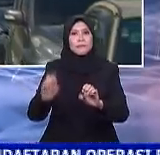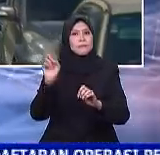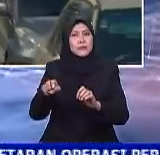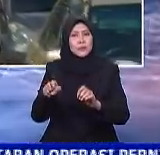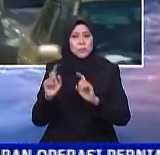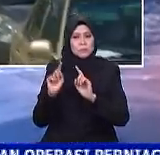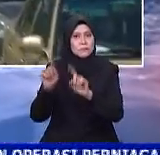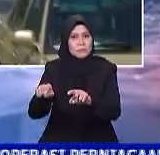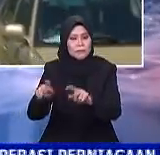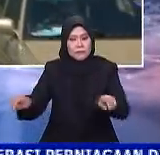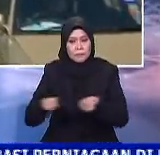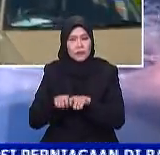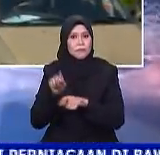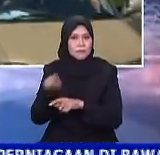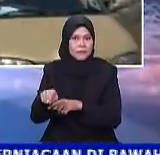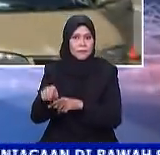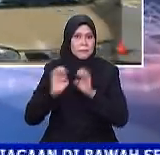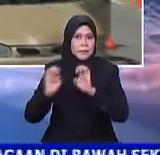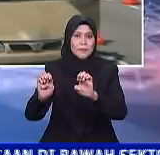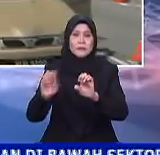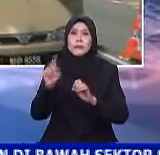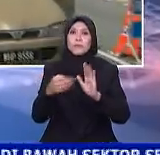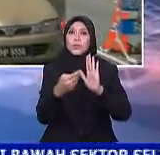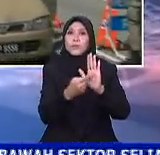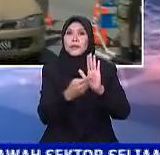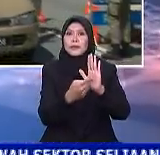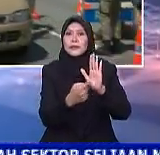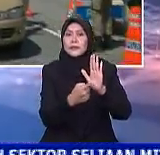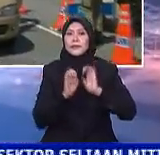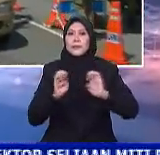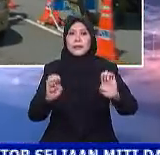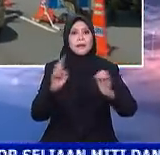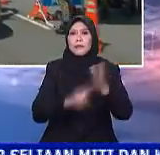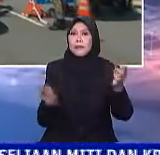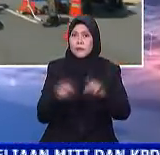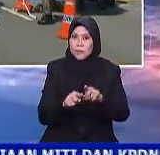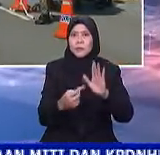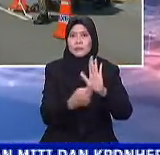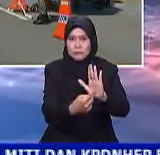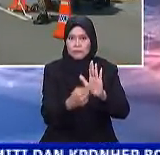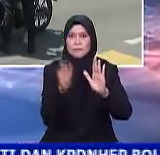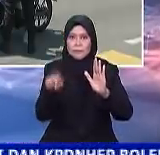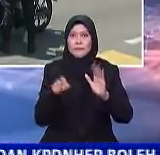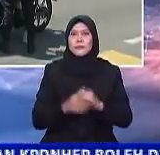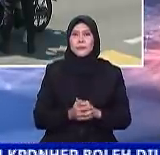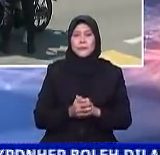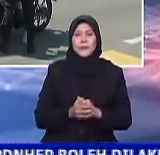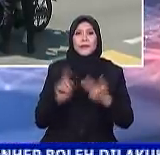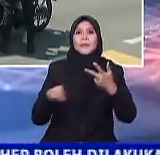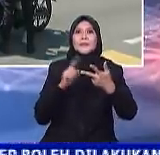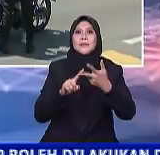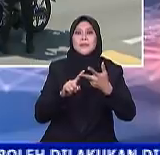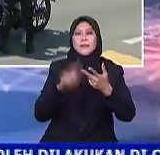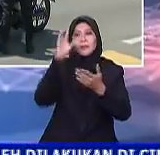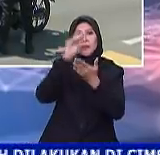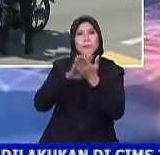mereka. Iaitu ini juga dengan bukti kecemasan apa yang berlaku. Yang ketiga ialah pasangan jarak jauh.